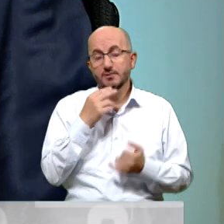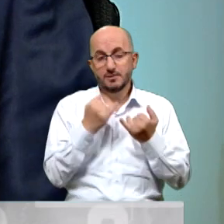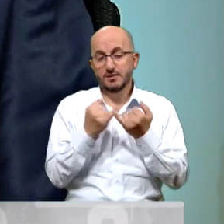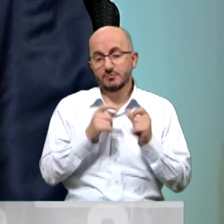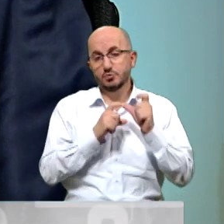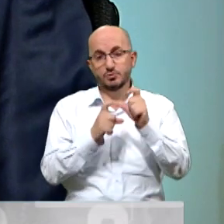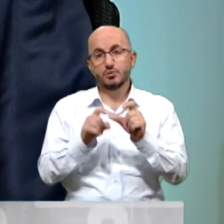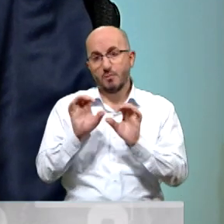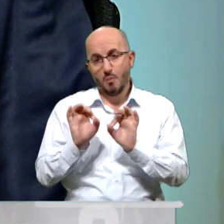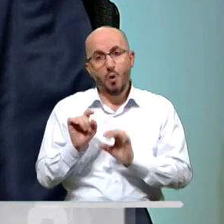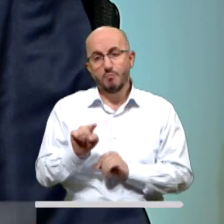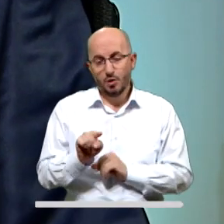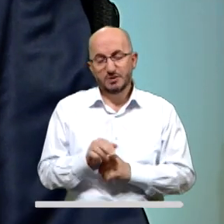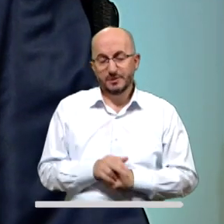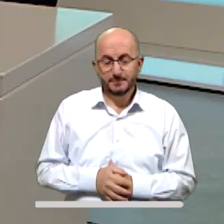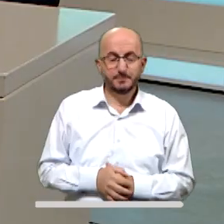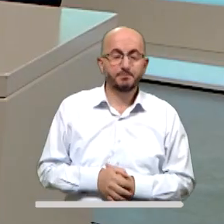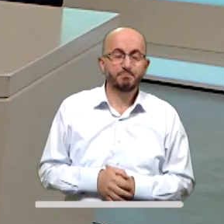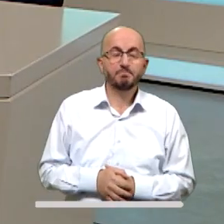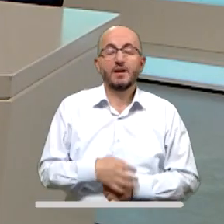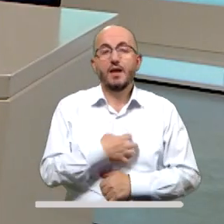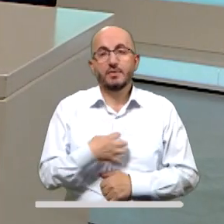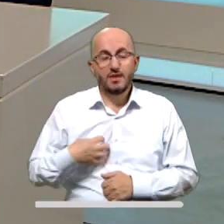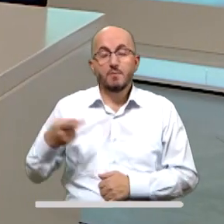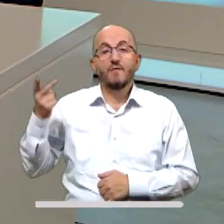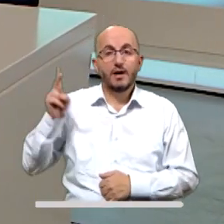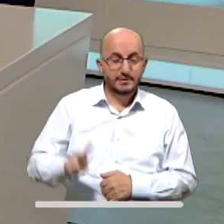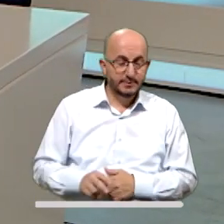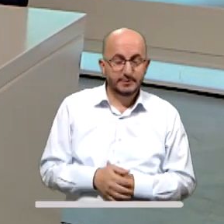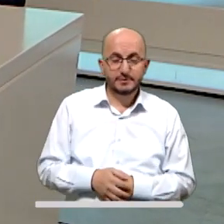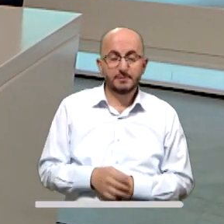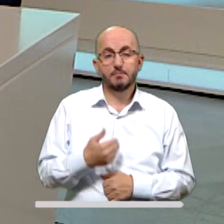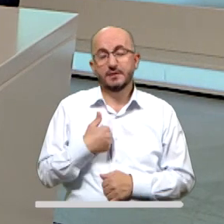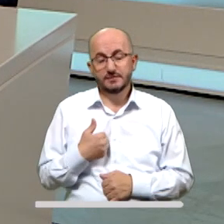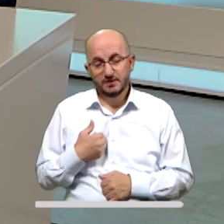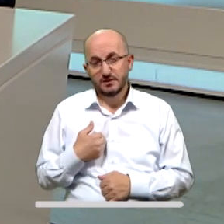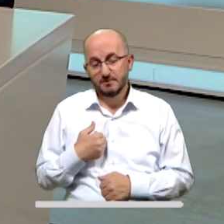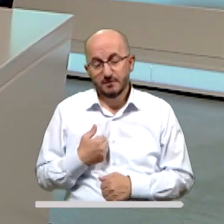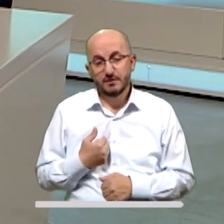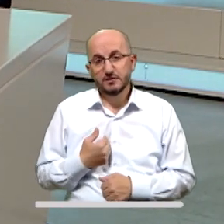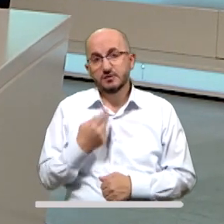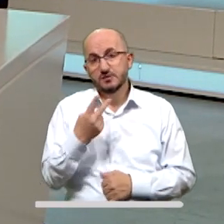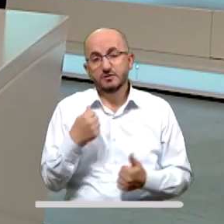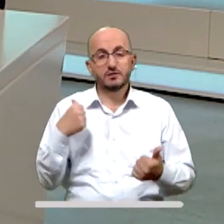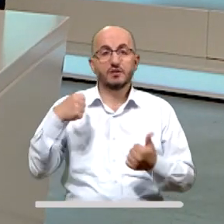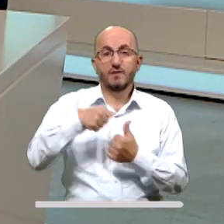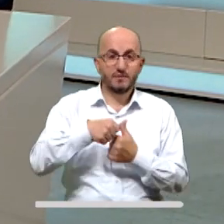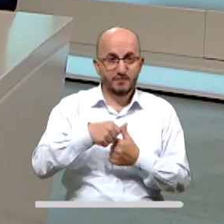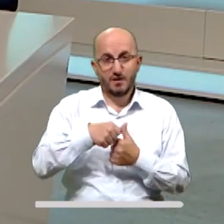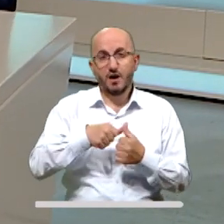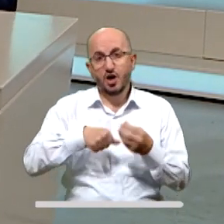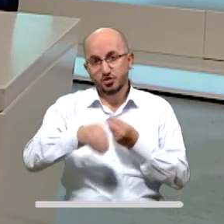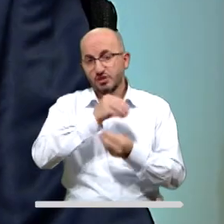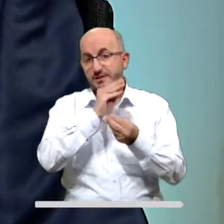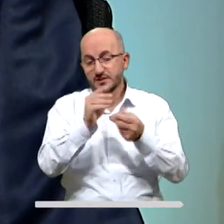kardeşimizin suali biraz da onunla ilgili. Yani annem vefat etti. Ben de madem 2 defa hac yaptım, bu 3.